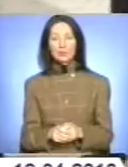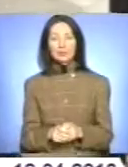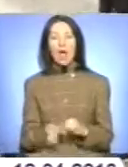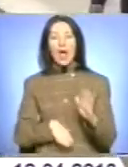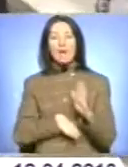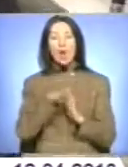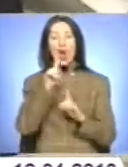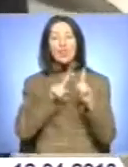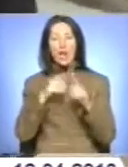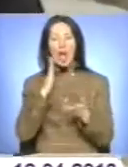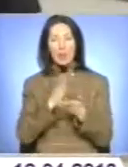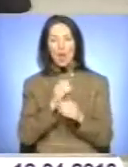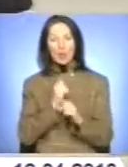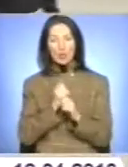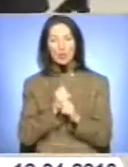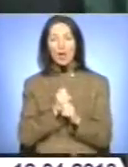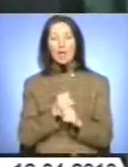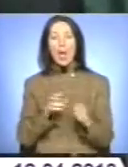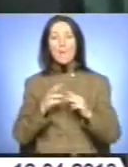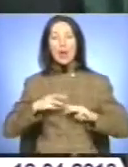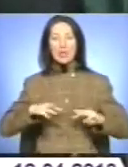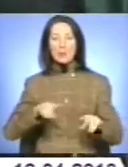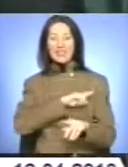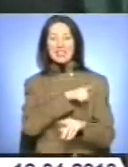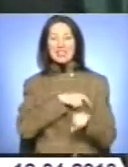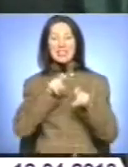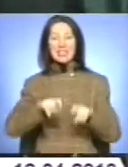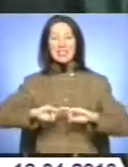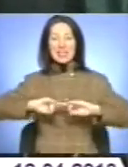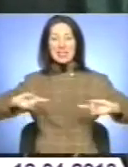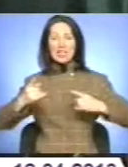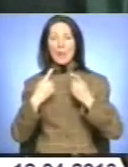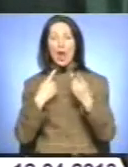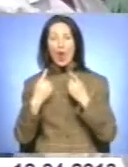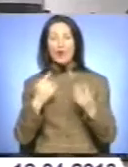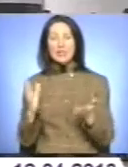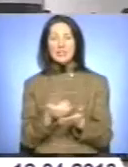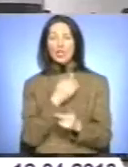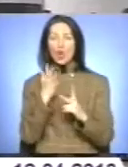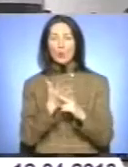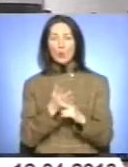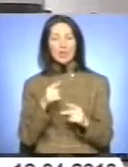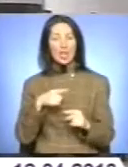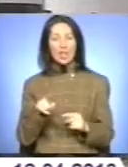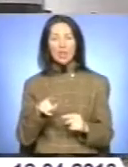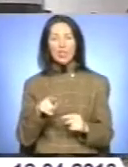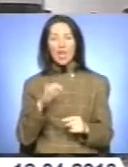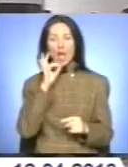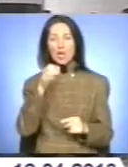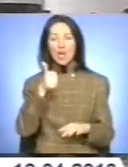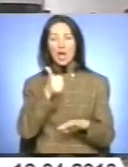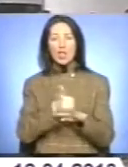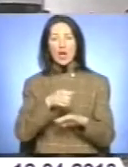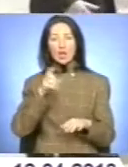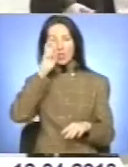Верховна Рада має запрацювати, парламентські сили сісти за стіл переговорів та знайти компроміс. Інакше, не виключає глава держави, можливий розпуск